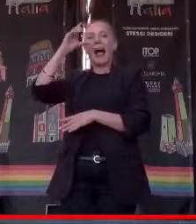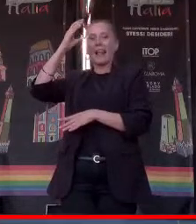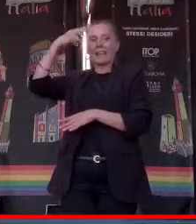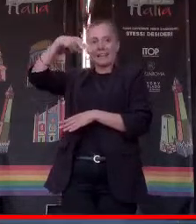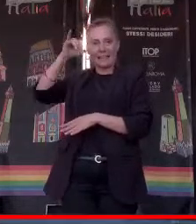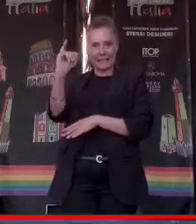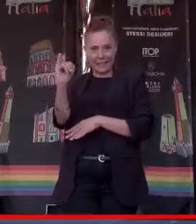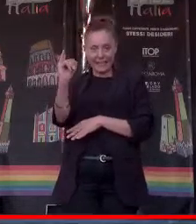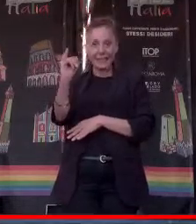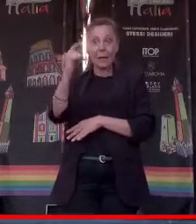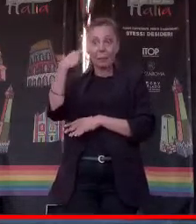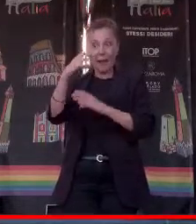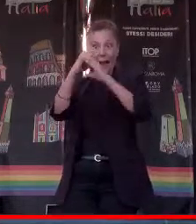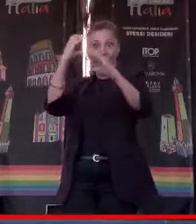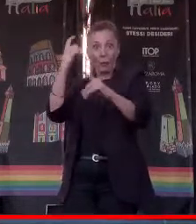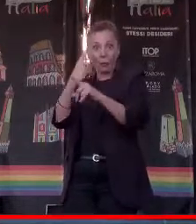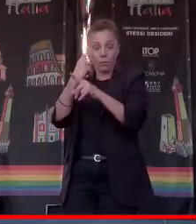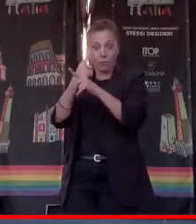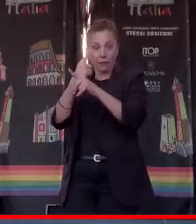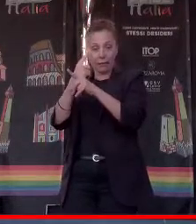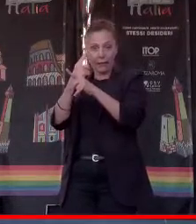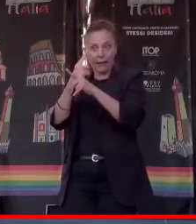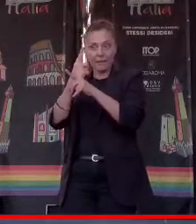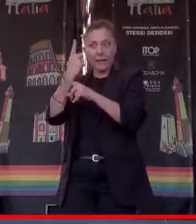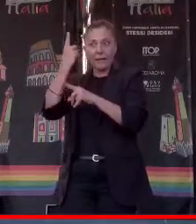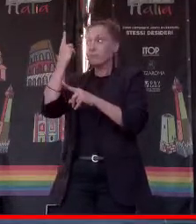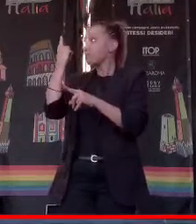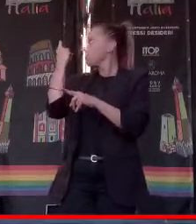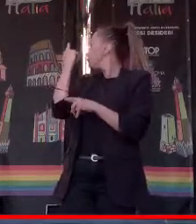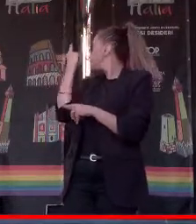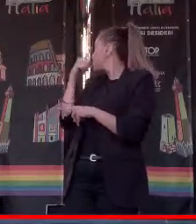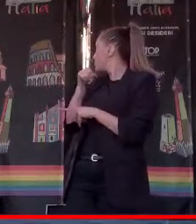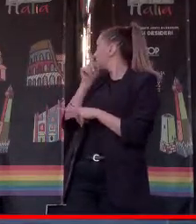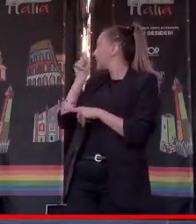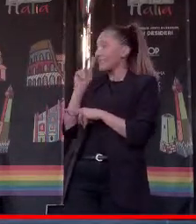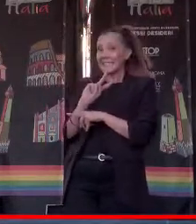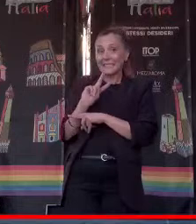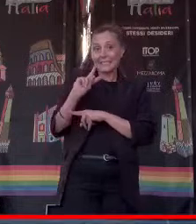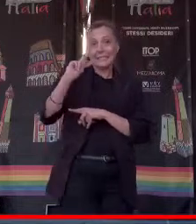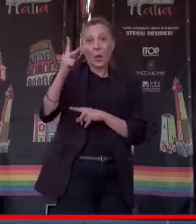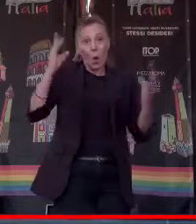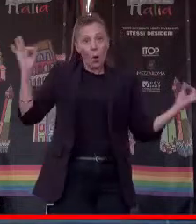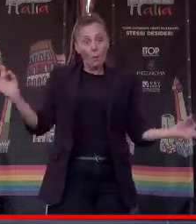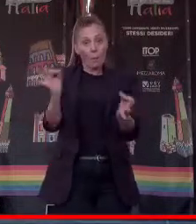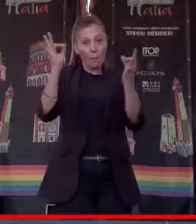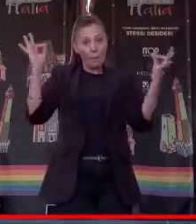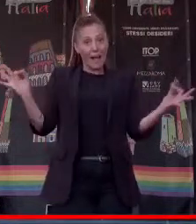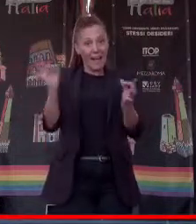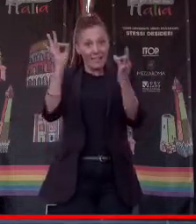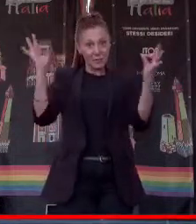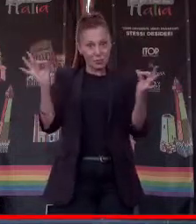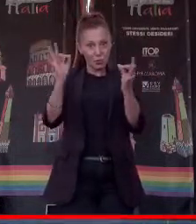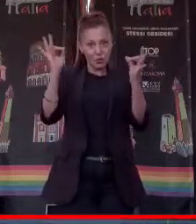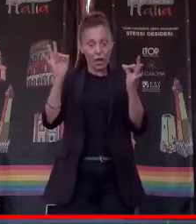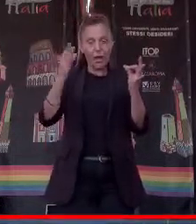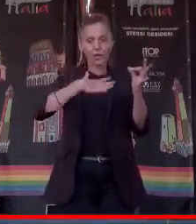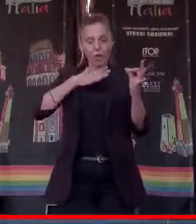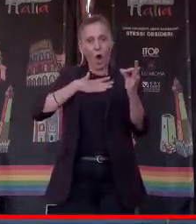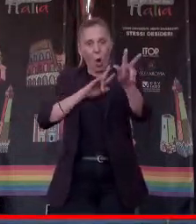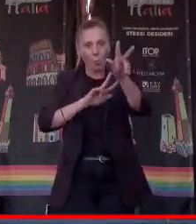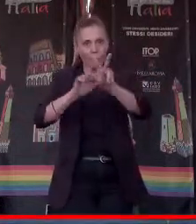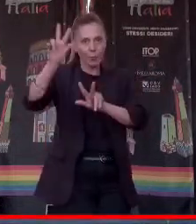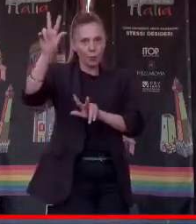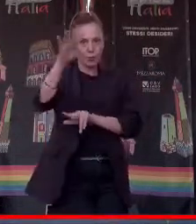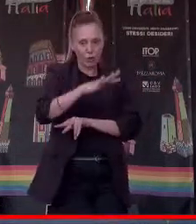come vedete, per prendere l'autobus e per raggiungere questa che è stata la seconda passeggiata sul nostro